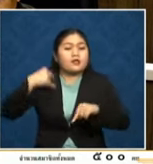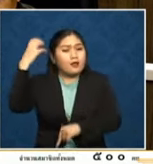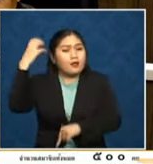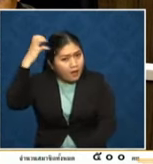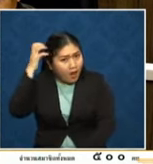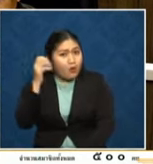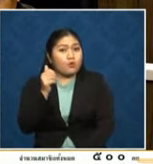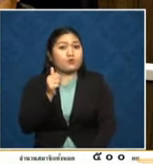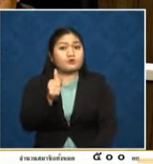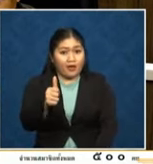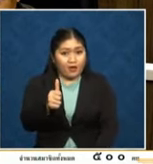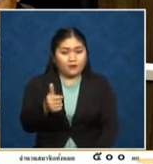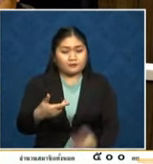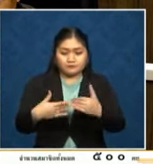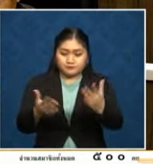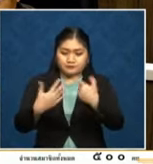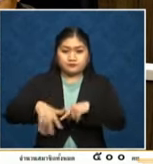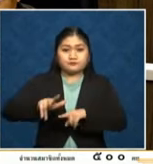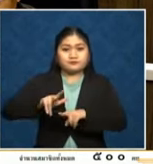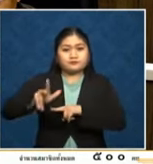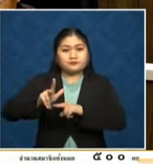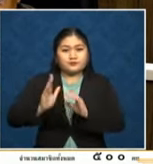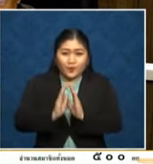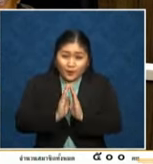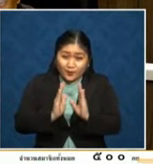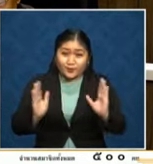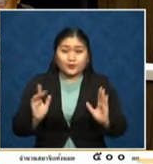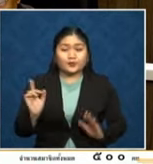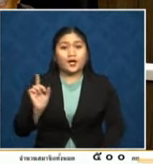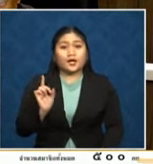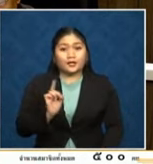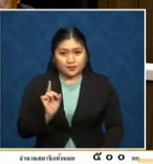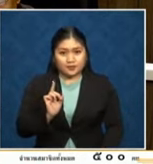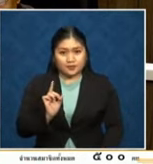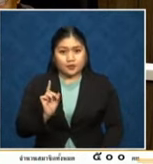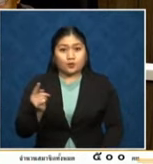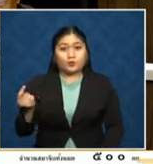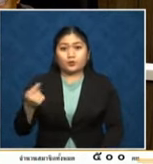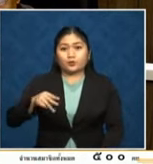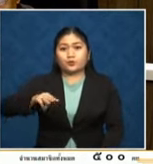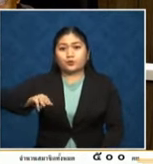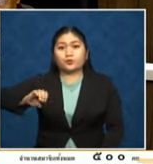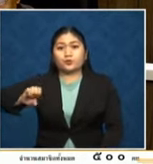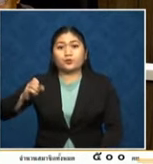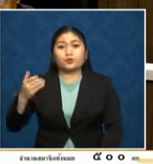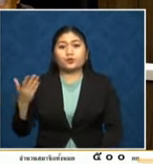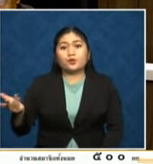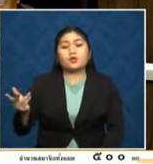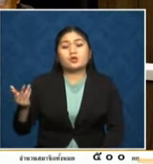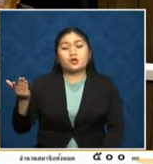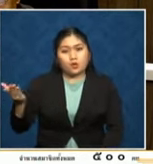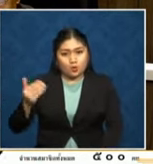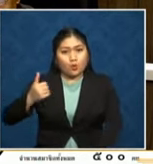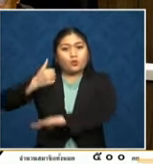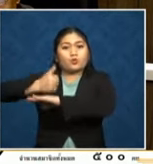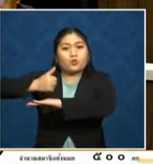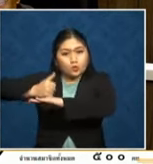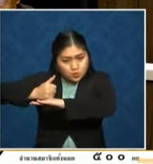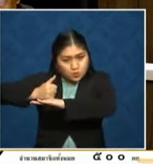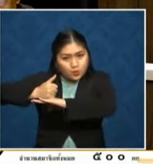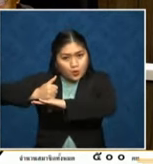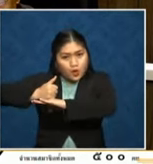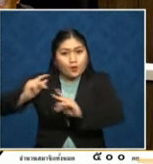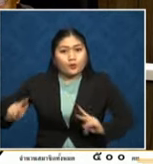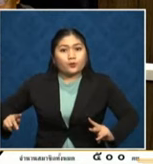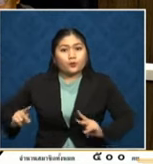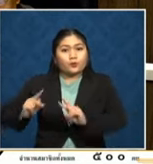ค่ะดิฉันต้องขอขอบคุณท่านทวีสอดส่องรัฐมนตรีกระทรวงยุติธรรมนะคะที่เดินทางไปให้ก